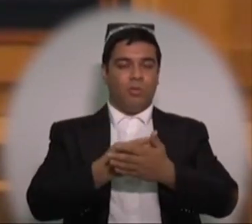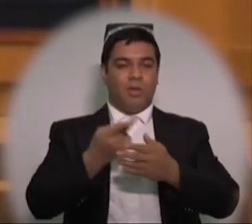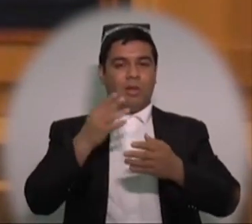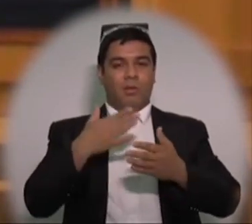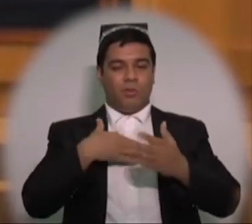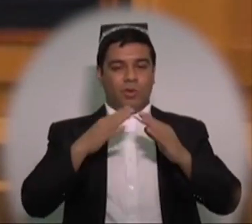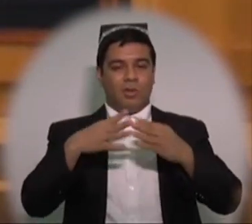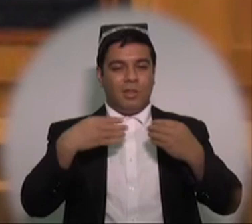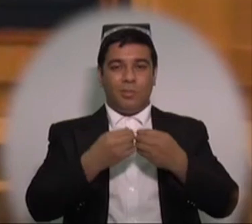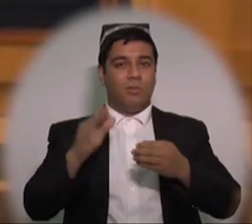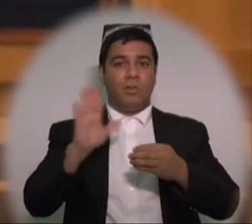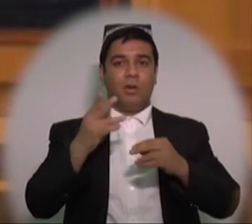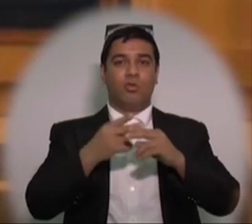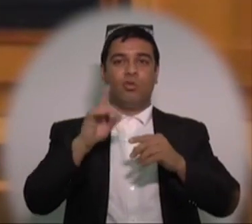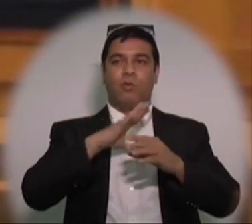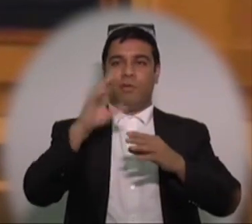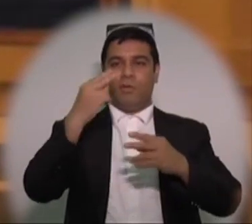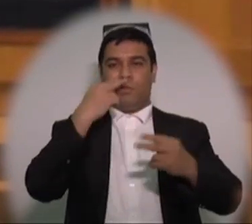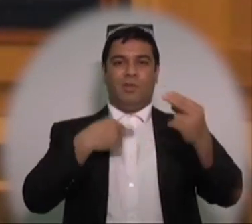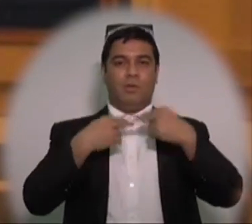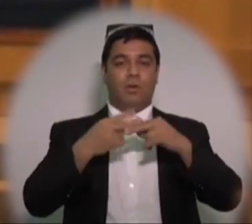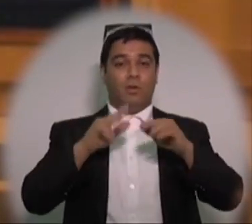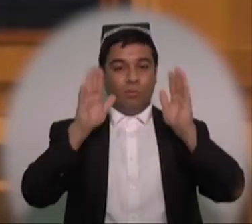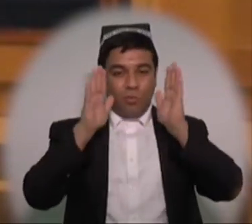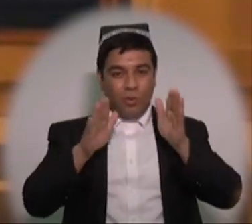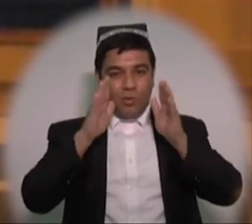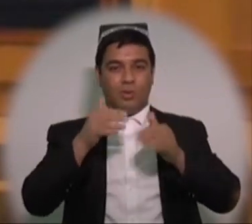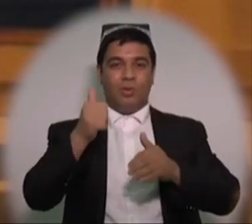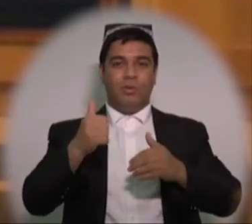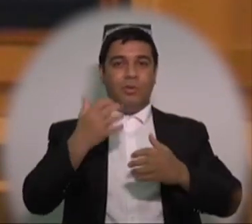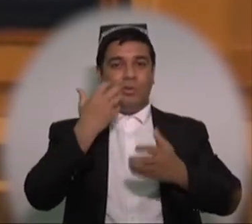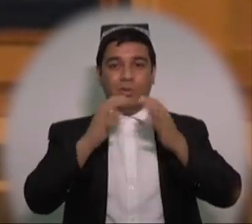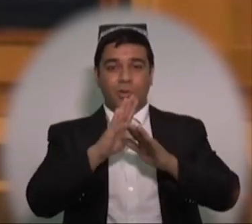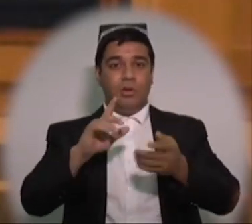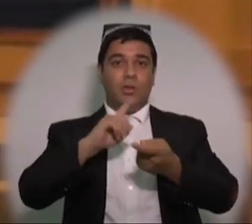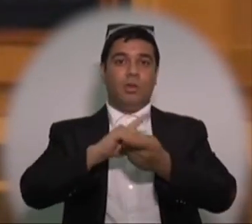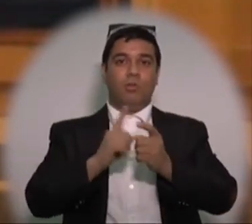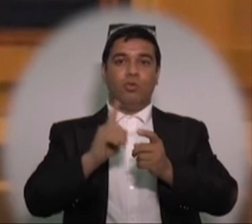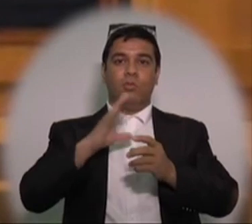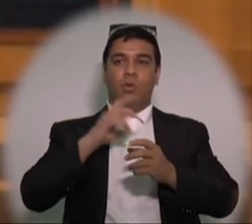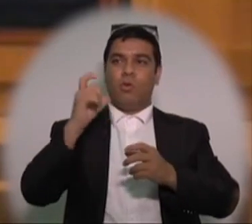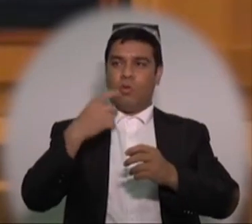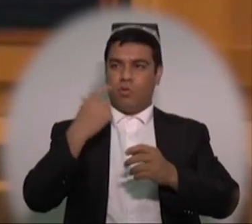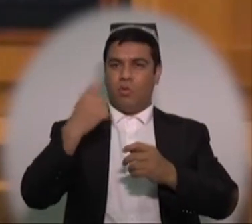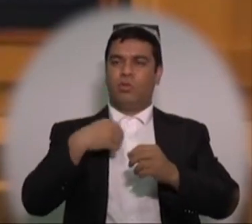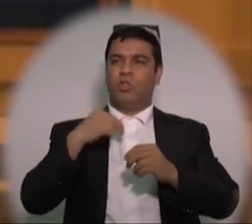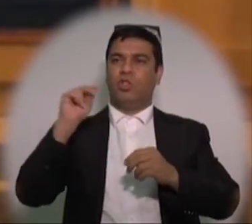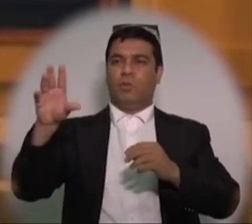ko'zlamayapti, oilasini rohatini ko'zlamayapti, ibodatim yaxshiroq bo'lsin demayapti-da, odamlardan